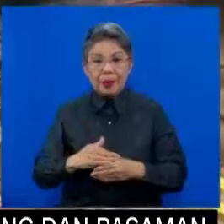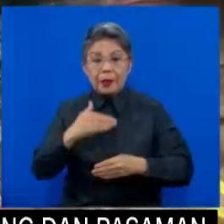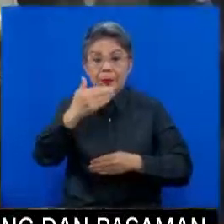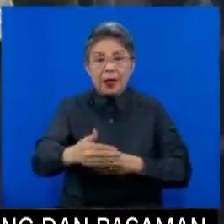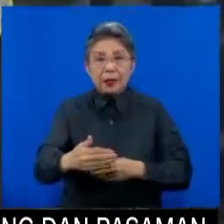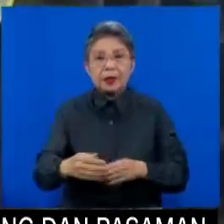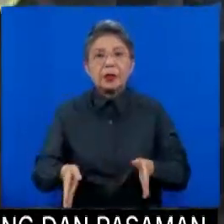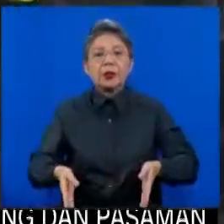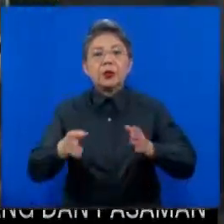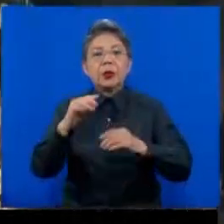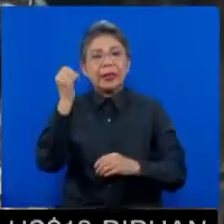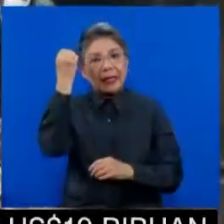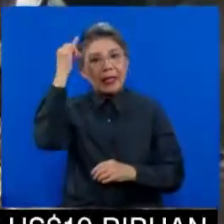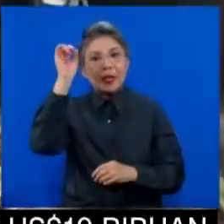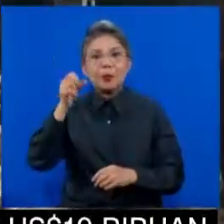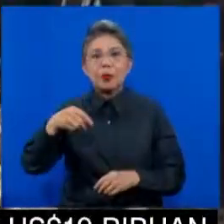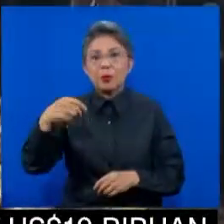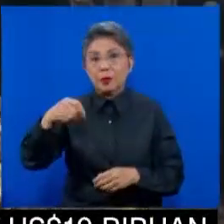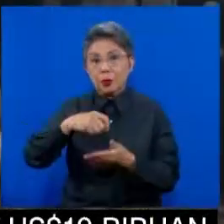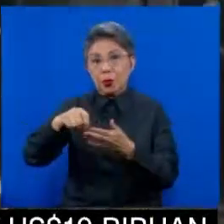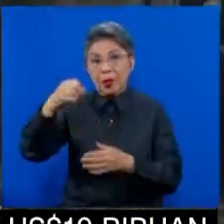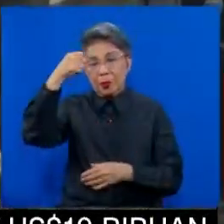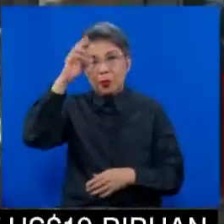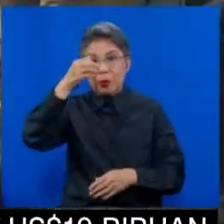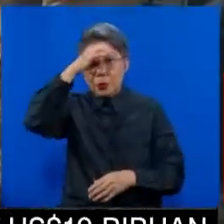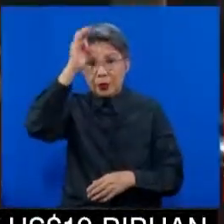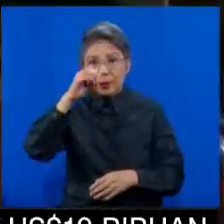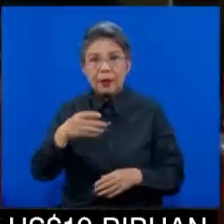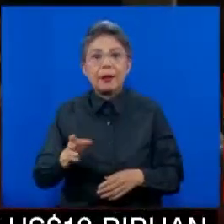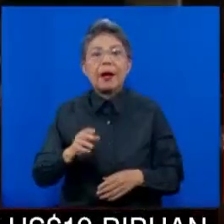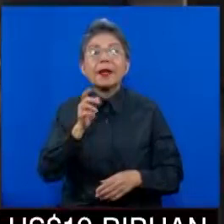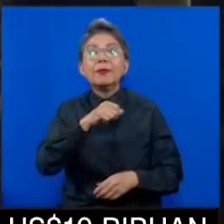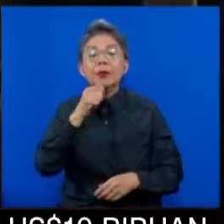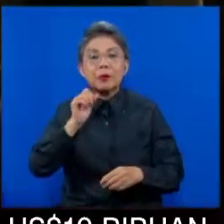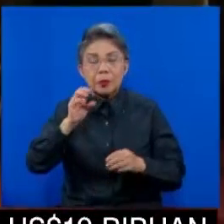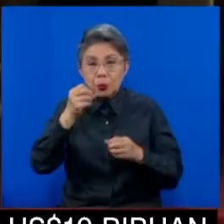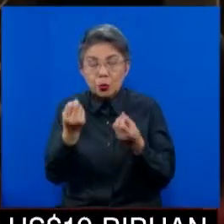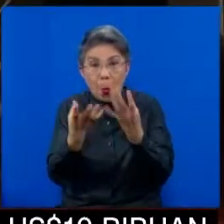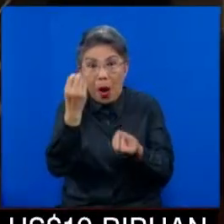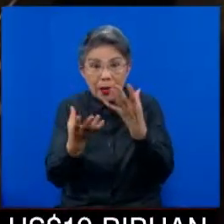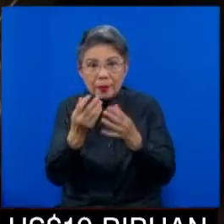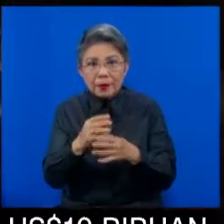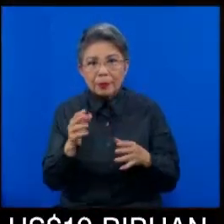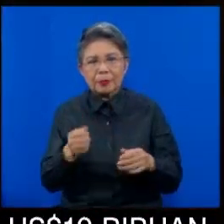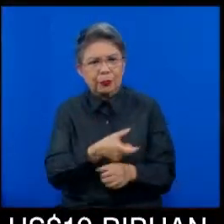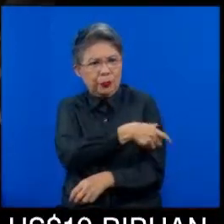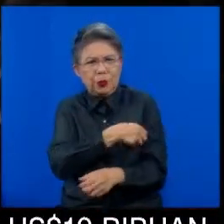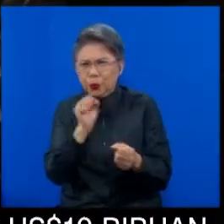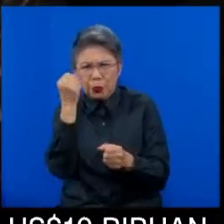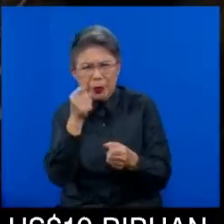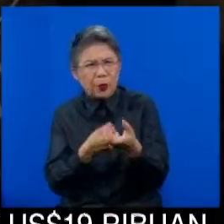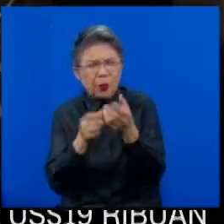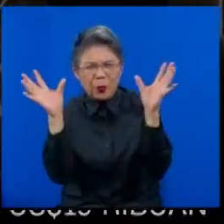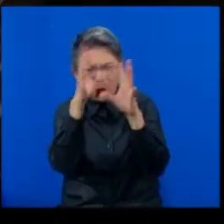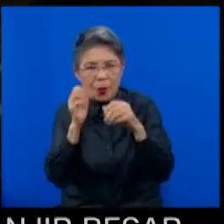gedung Perguruan Tinggi Ilmu Kepolisian, terbakar pada Minggu sore. Proses pemadaman sempat terganggu akibat pekatnya asap. Api akhirnya